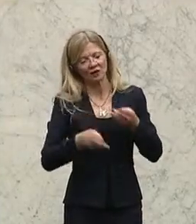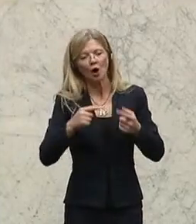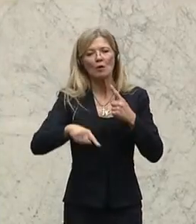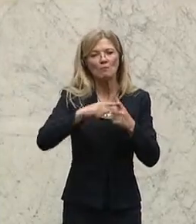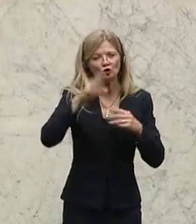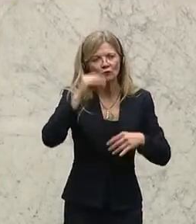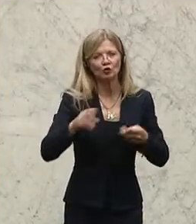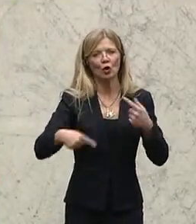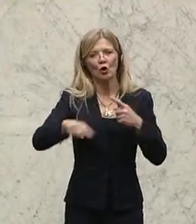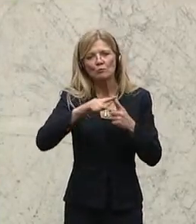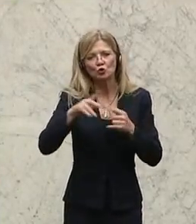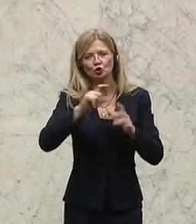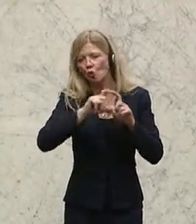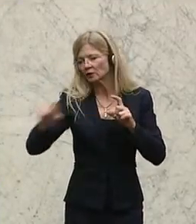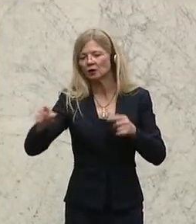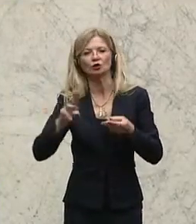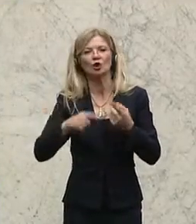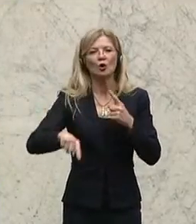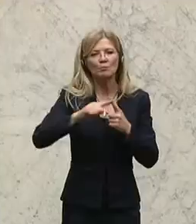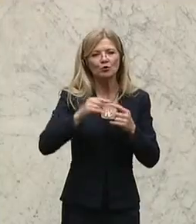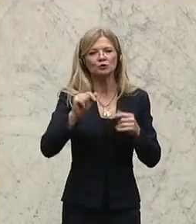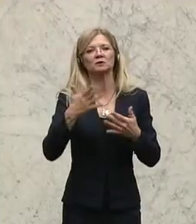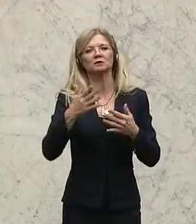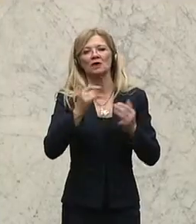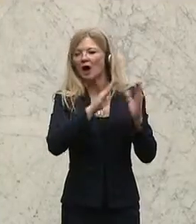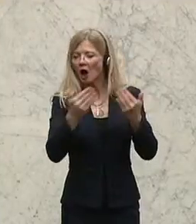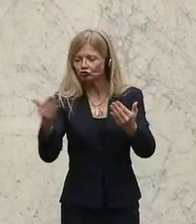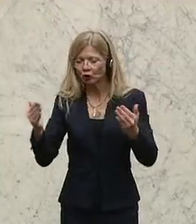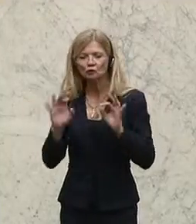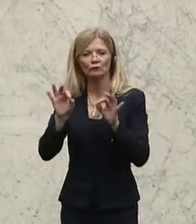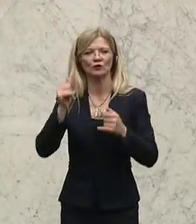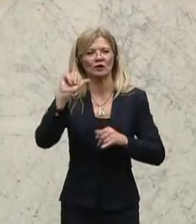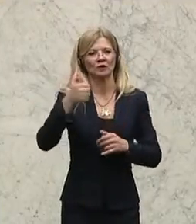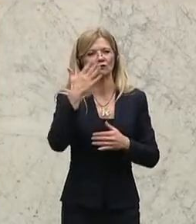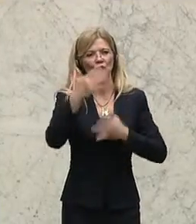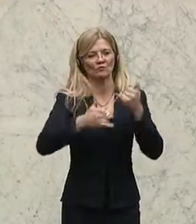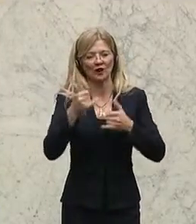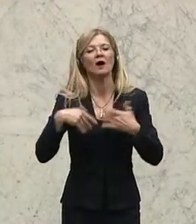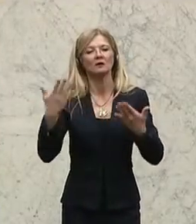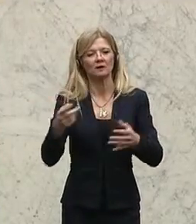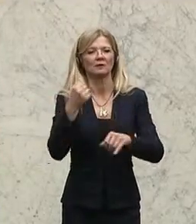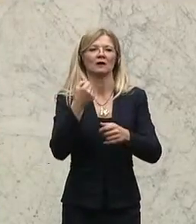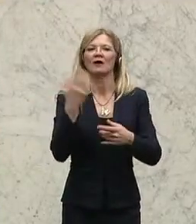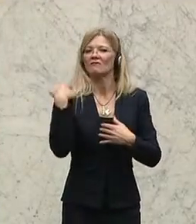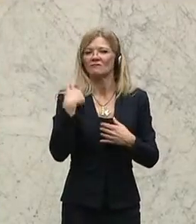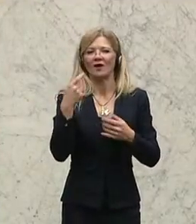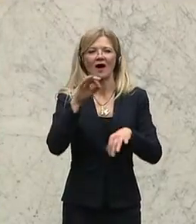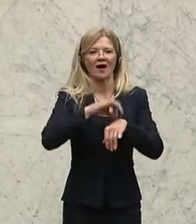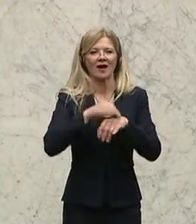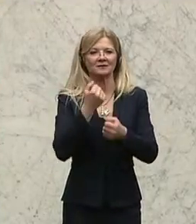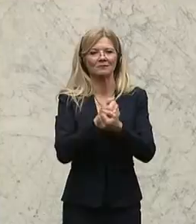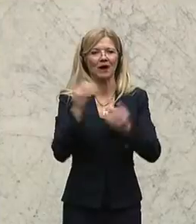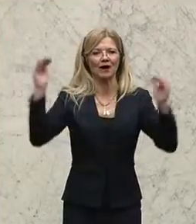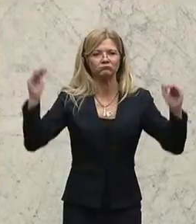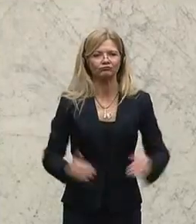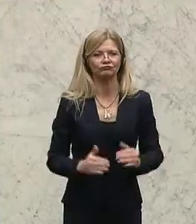Ordination, plus Ausstattung für die ersten 5 Jahre. Diese Dinge haben funktioniert. Die haben den Ärztemangel abfedern können. Warum, bitte schön, denkt in Österreich niemand an solche Modelle?